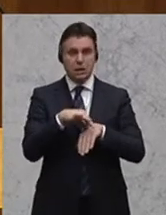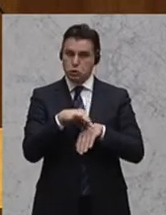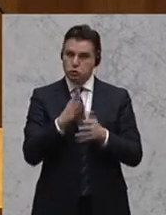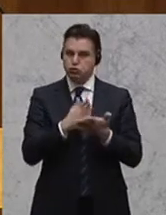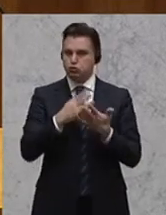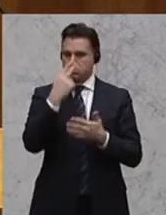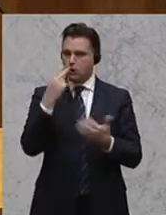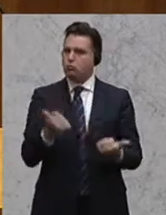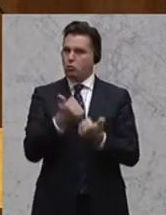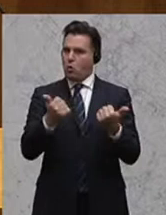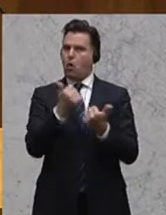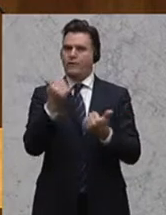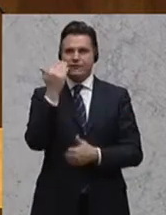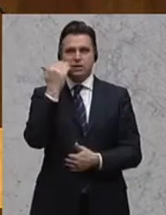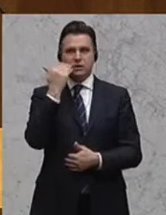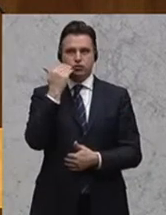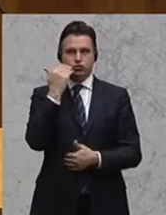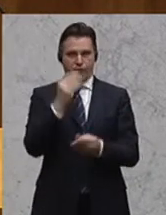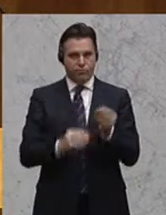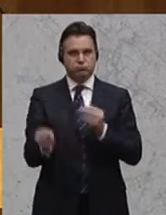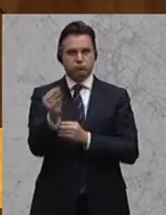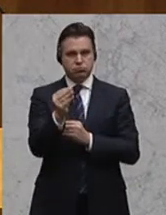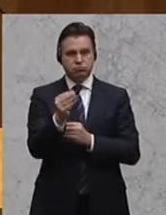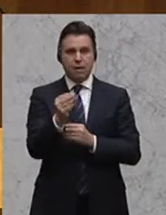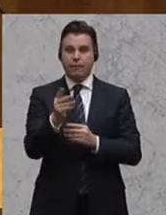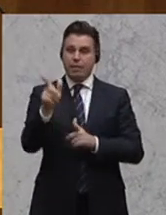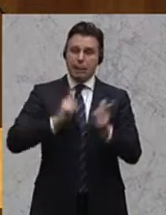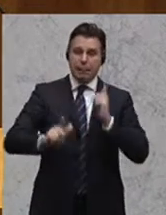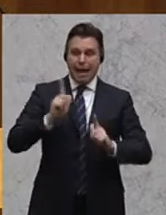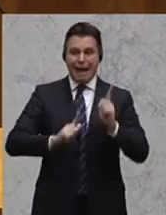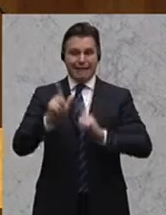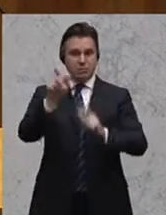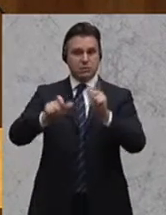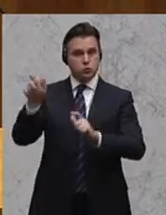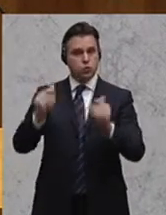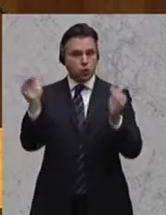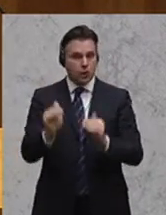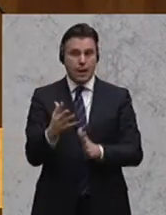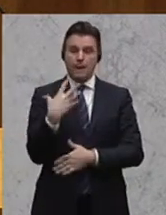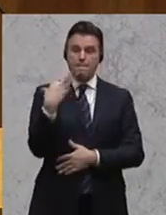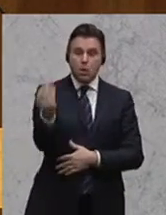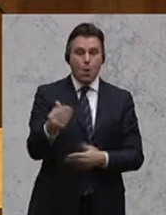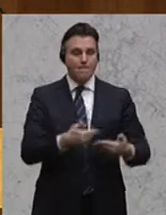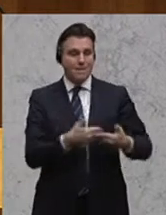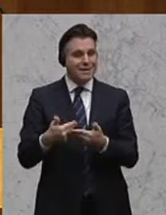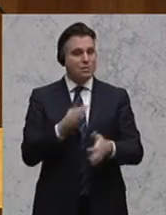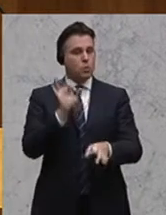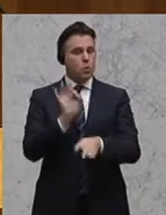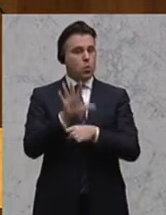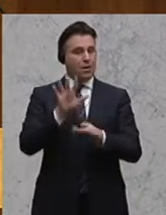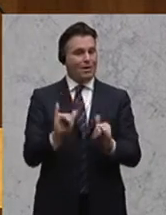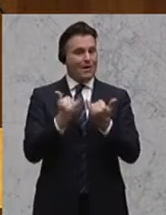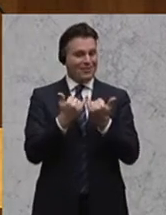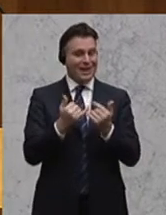eindrucksvolle Errungenschaft der Wissenschaft. Sie kann Leid lindern, sie kann Menschen zu glücklichen Eltern machen, aber sie